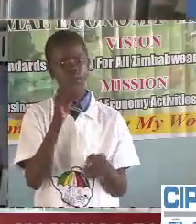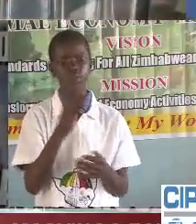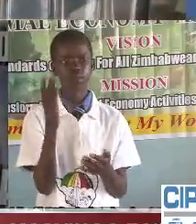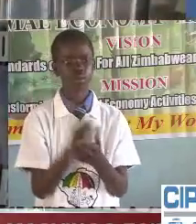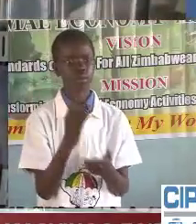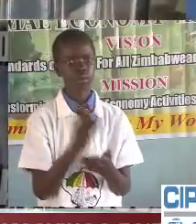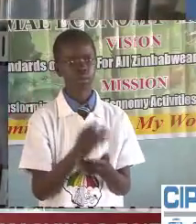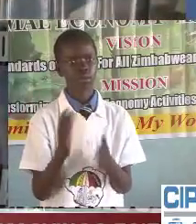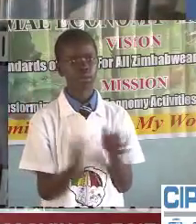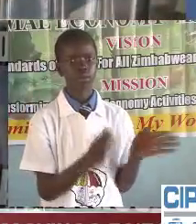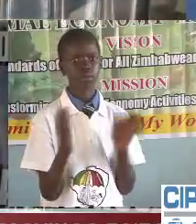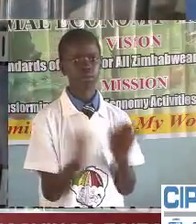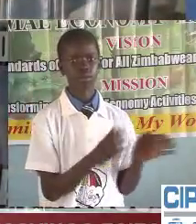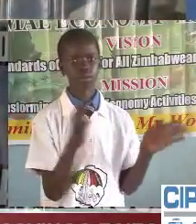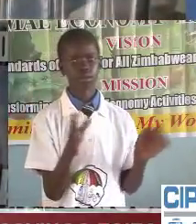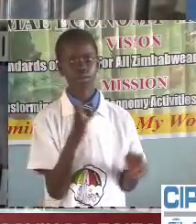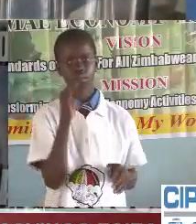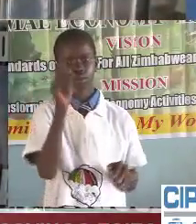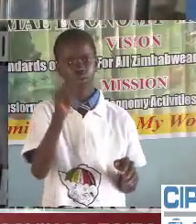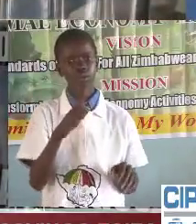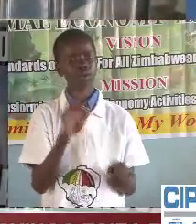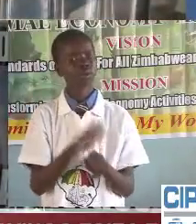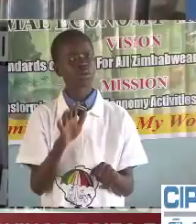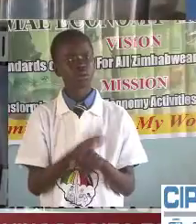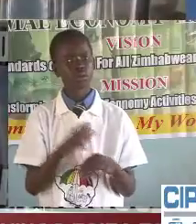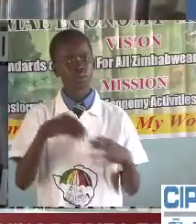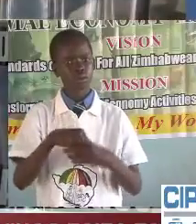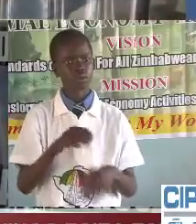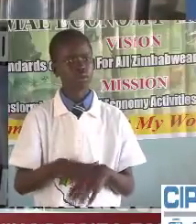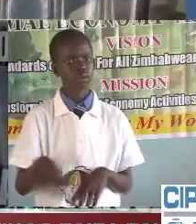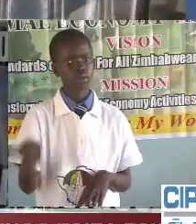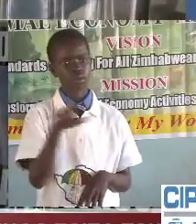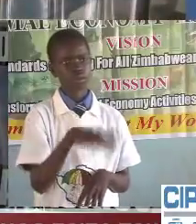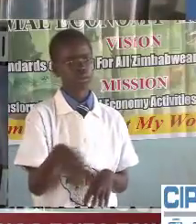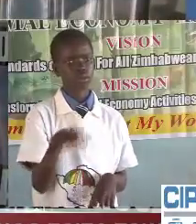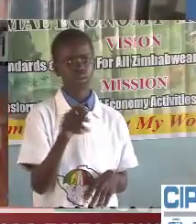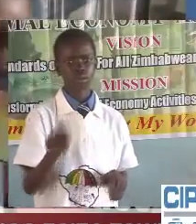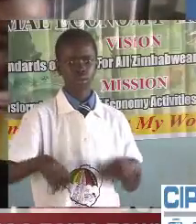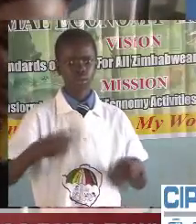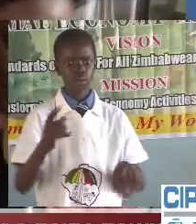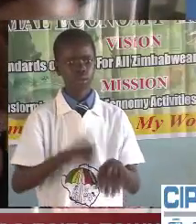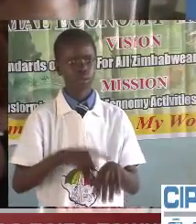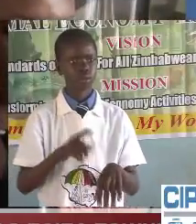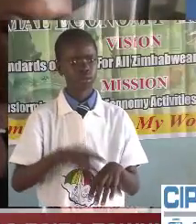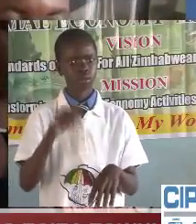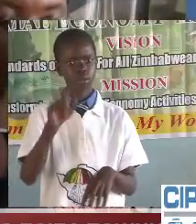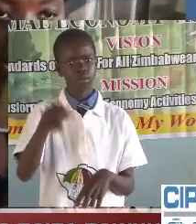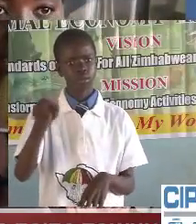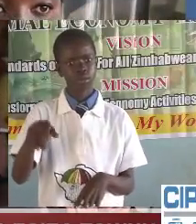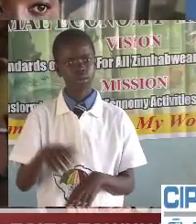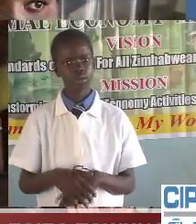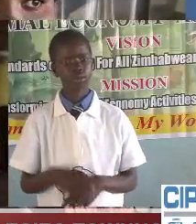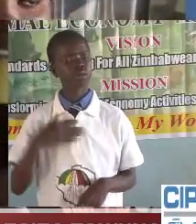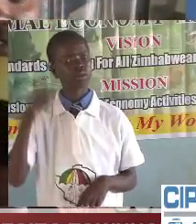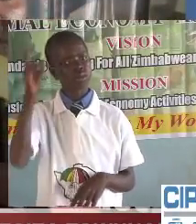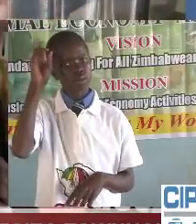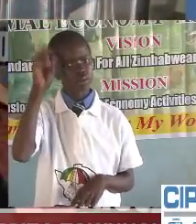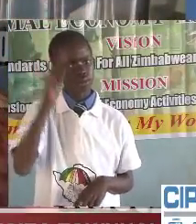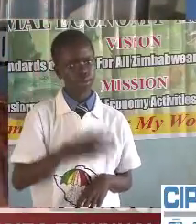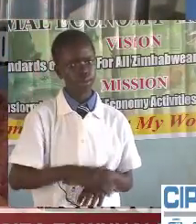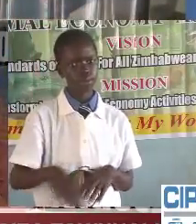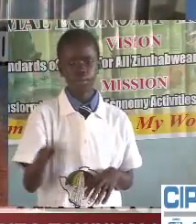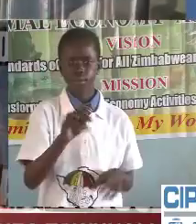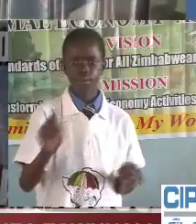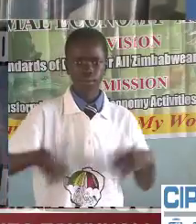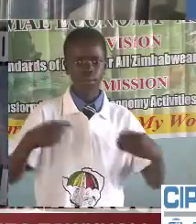gaga naipapo nekuda kuti tine macandidates akati wandei vanoda kupiwawo mukana zvakare. And tichingorangaridzana kuti